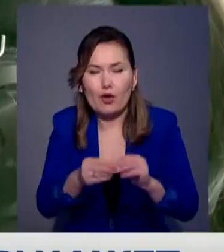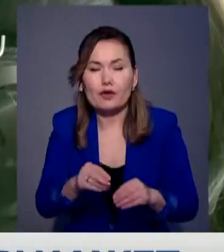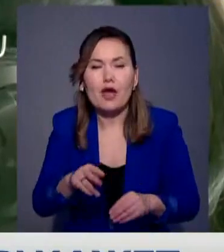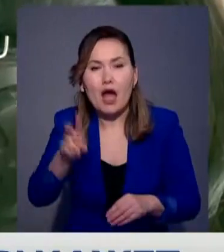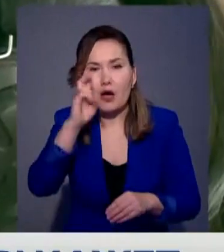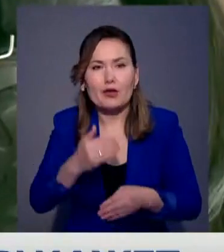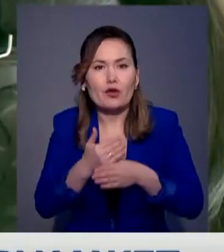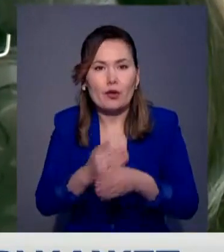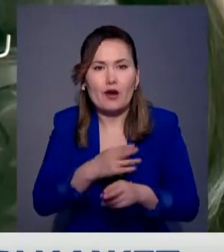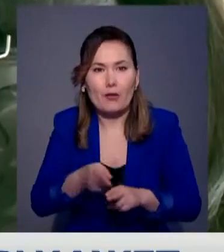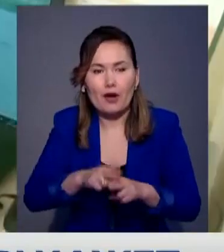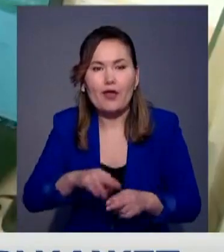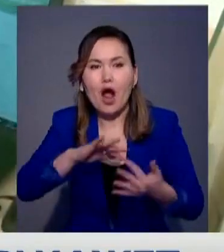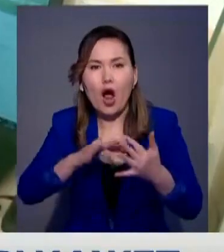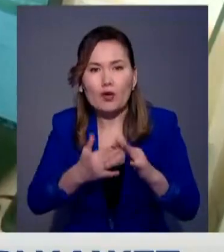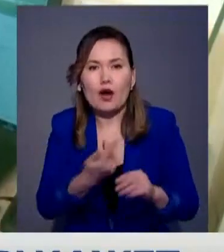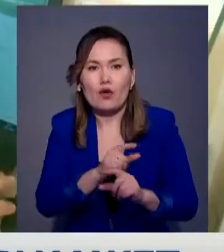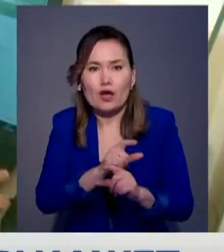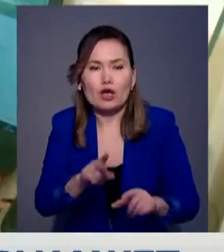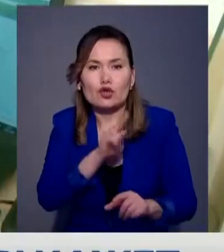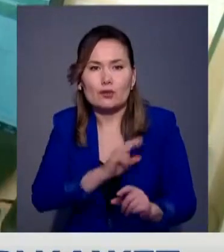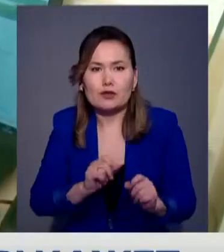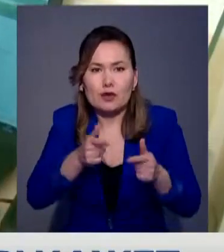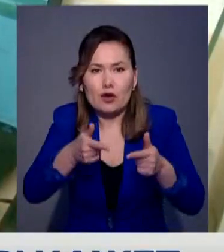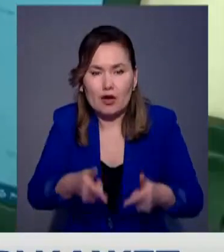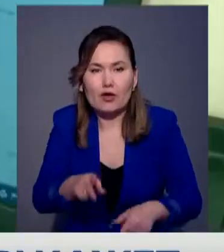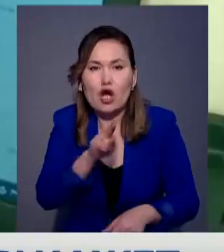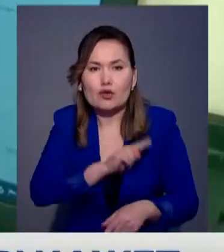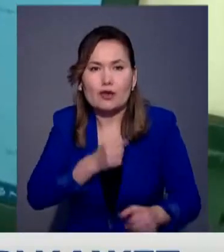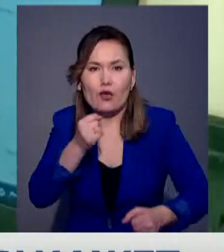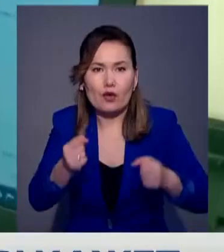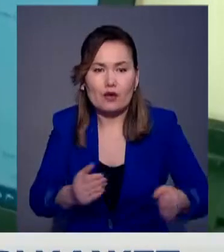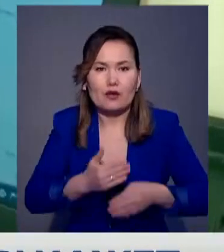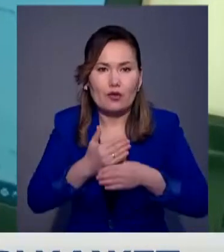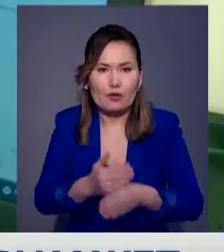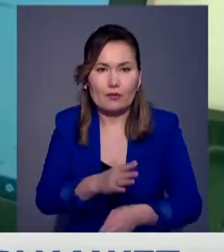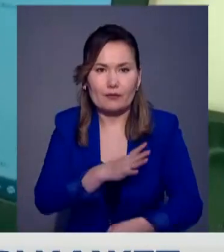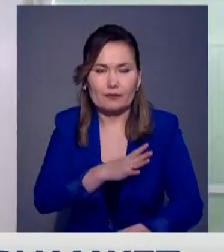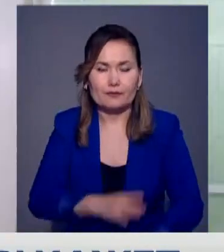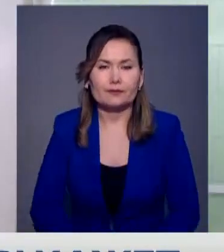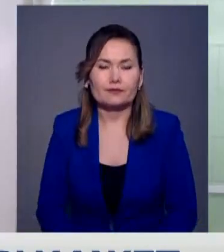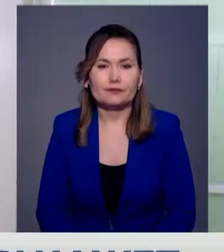көрсетілді. Келгендердің басым көпшілігі ауылдық ауруханалар мен емханаларда жұмысқа орналастырылды.